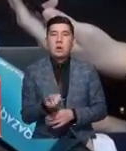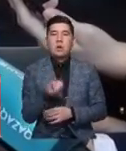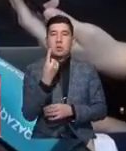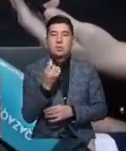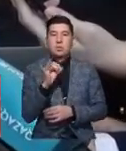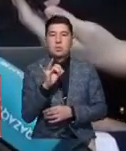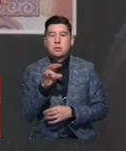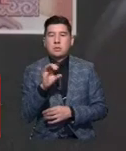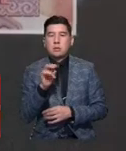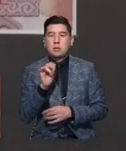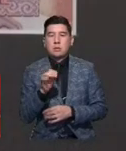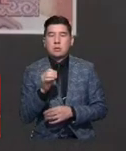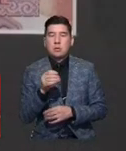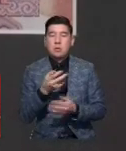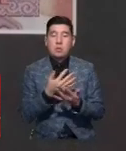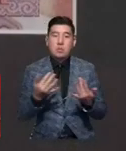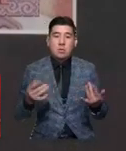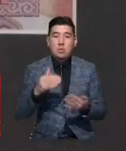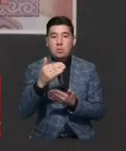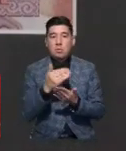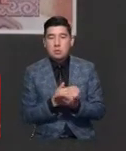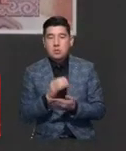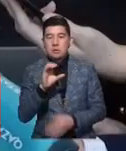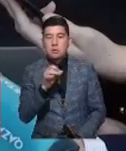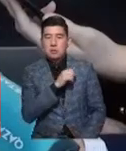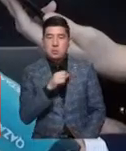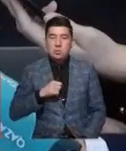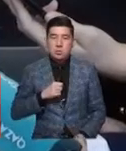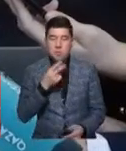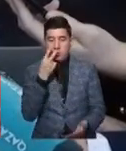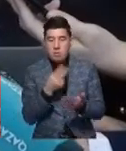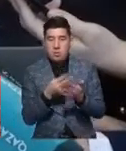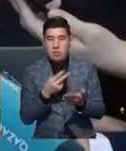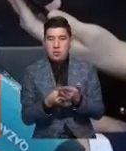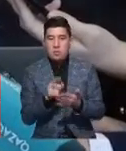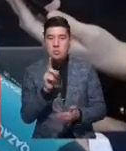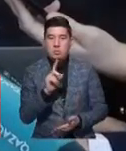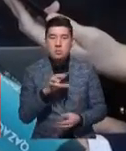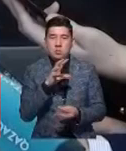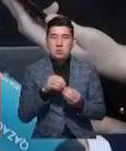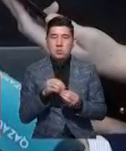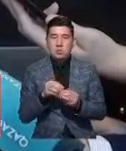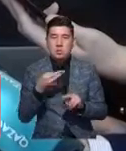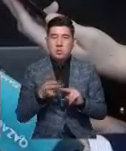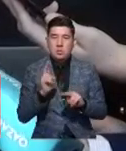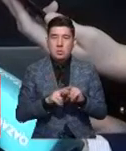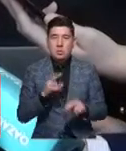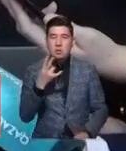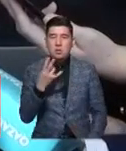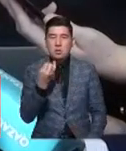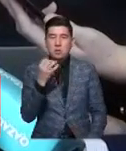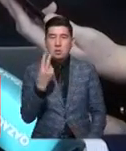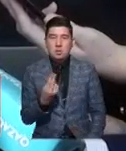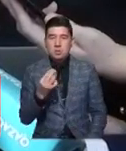истоки многих наших традиций. И сами элементы очень показательны. Поэтому Национальный банк